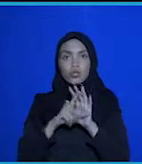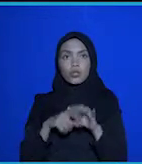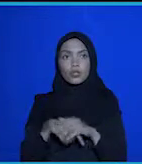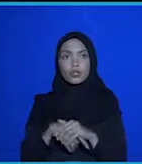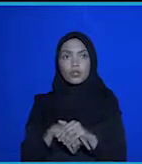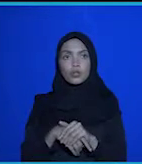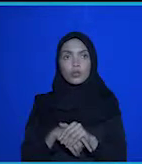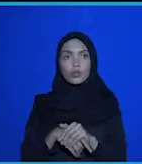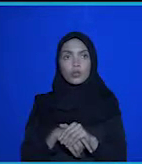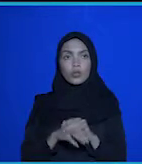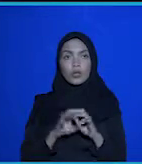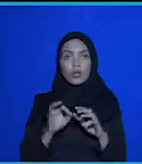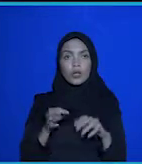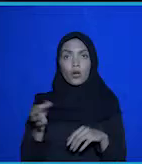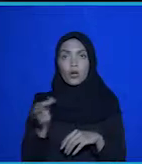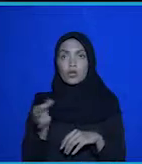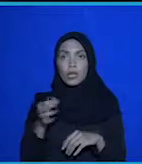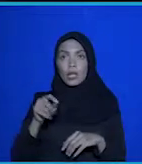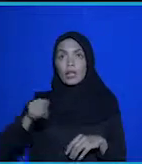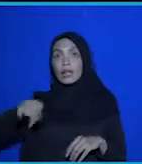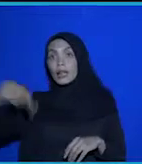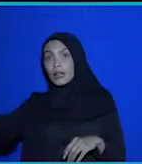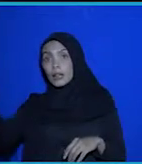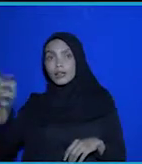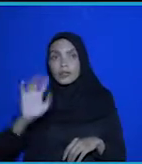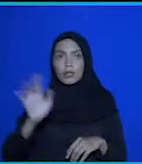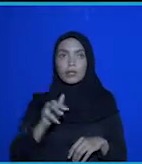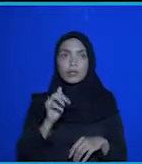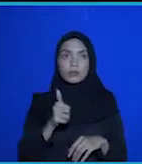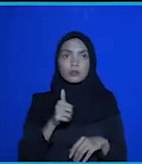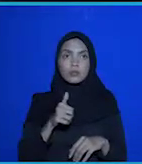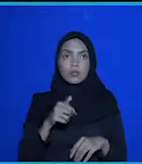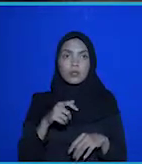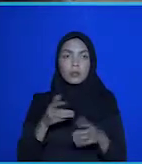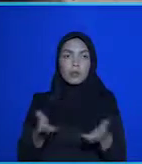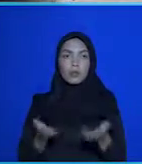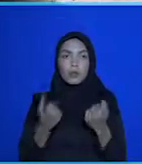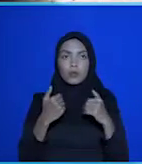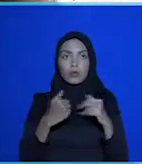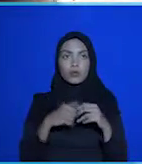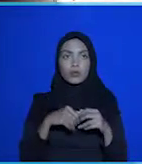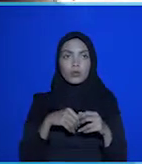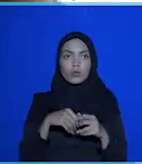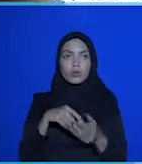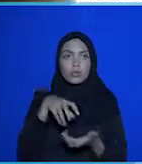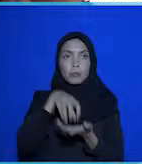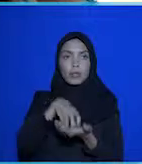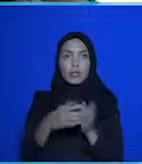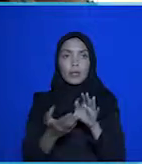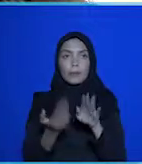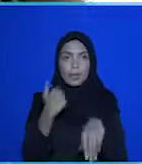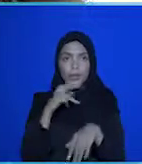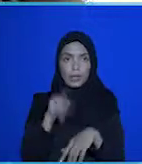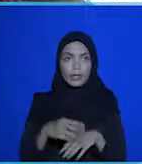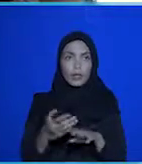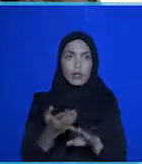Kalau misalnya tidak melewati daerah patahan, itu bisa dibangun dengan in situ. Jadi di